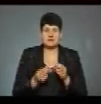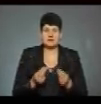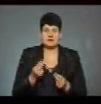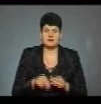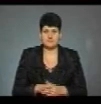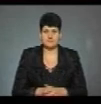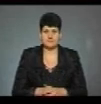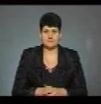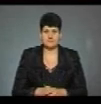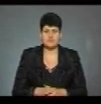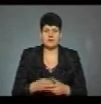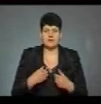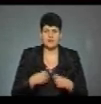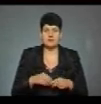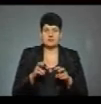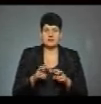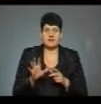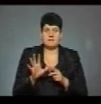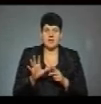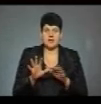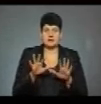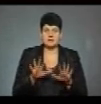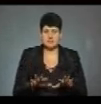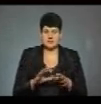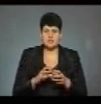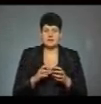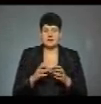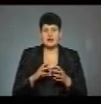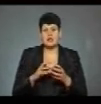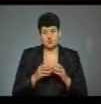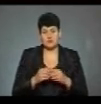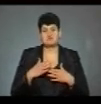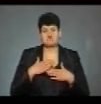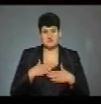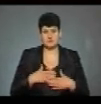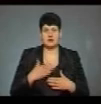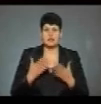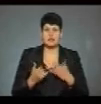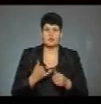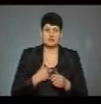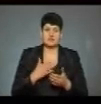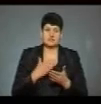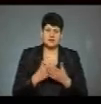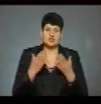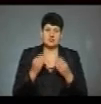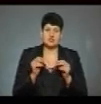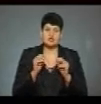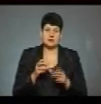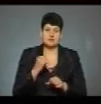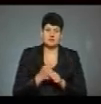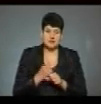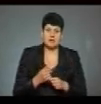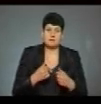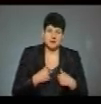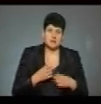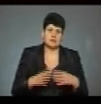так. Я посіла 5-те місце, результатом я задоволена, але в нас є над чим ще працювати, як мені, так і